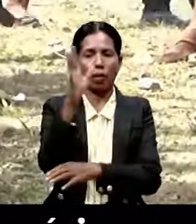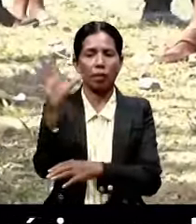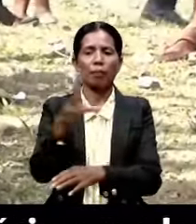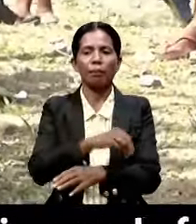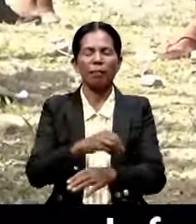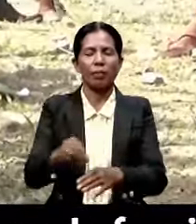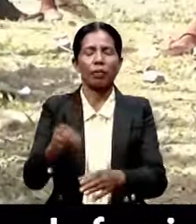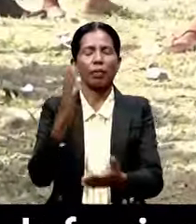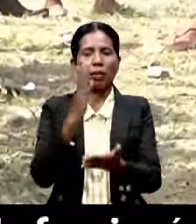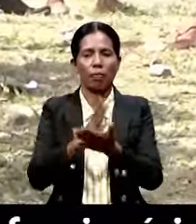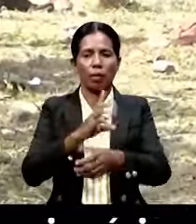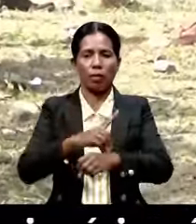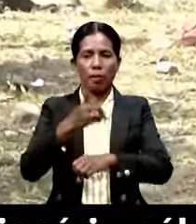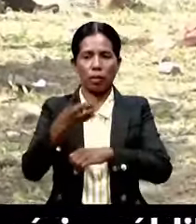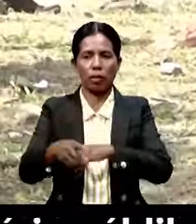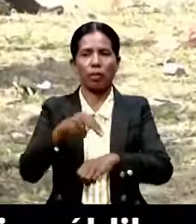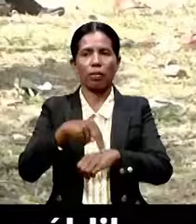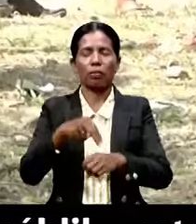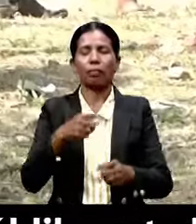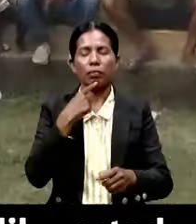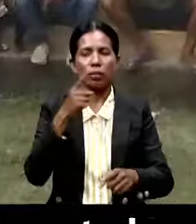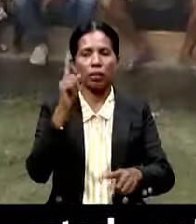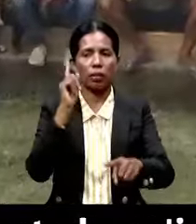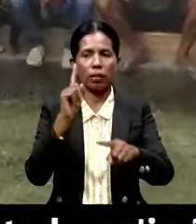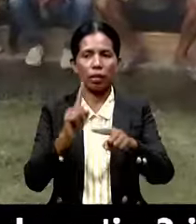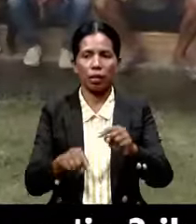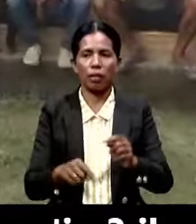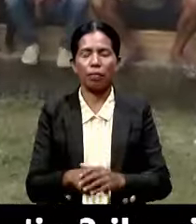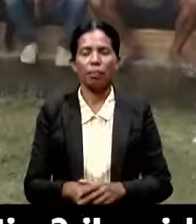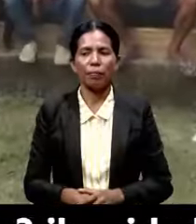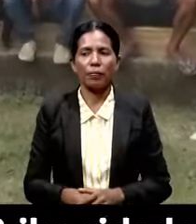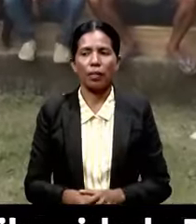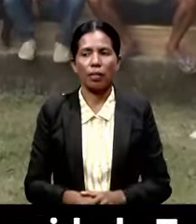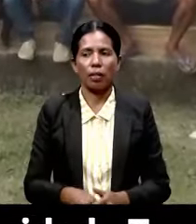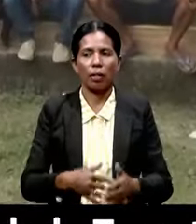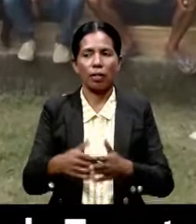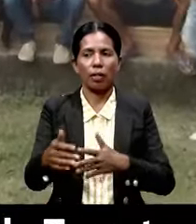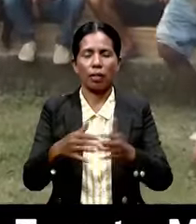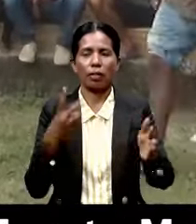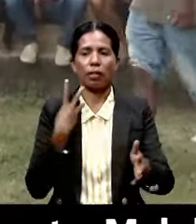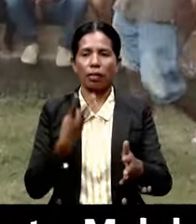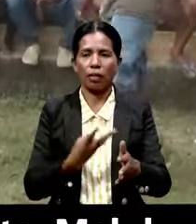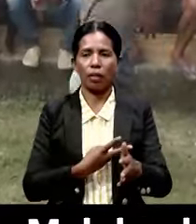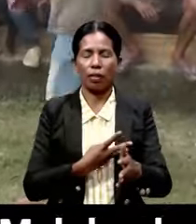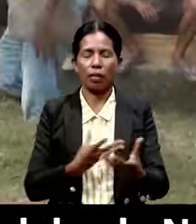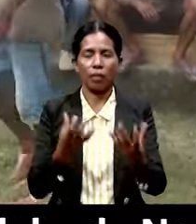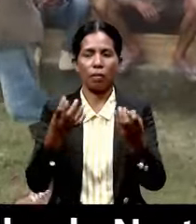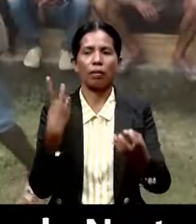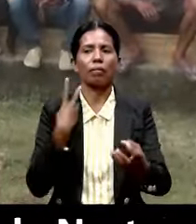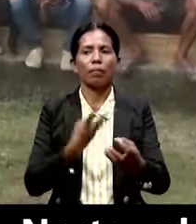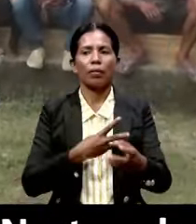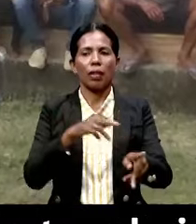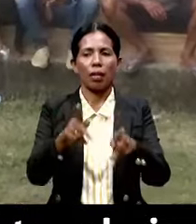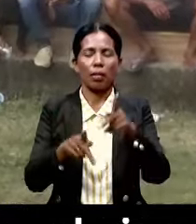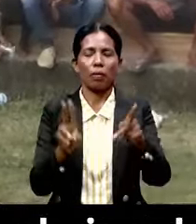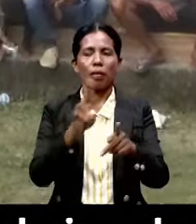di prevene desastre natural. Amin tatang para labele atu udang atu suburai. Tama dala bar kita ini barat bisa ite ne ema sara